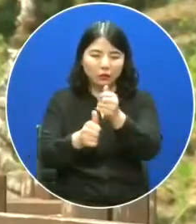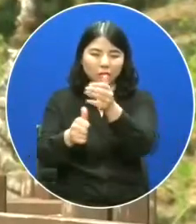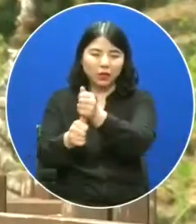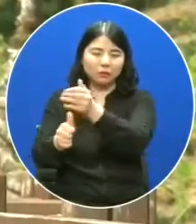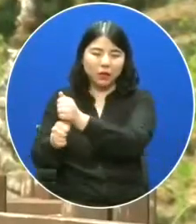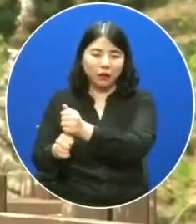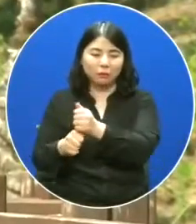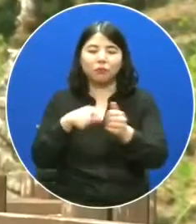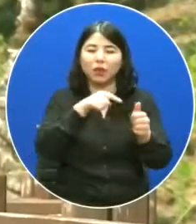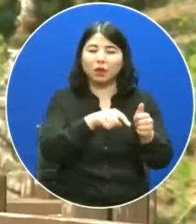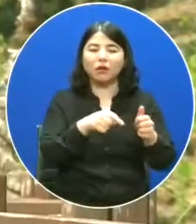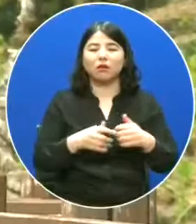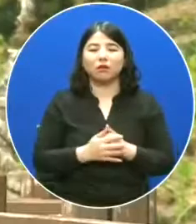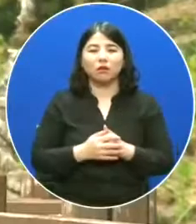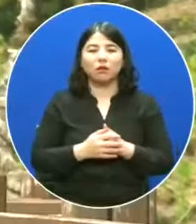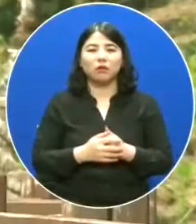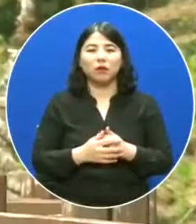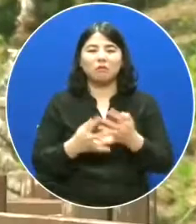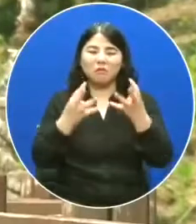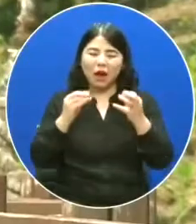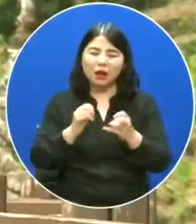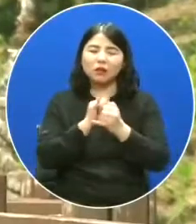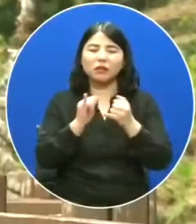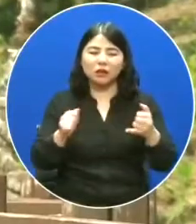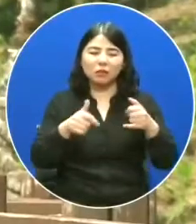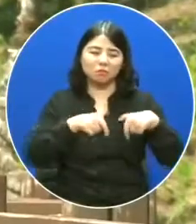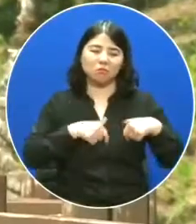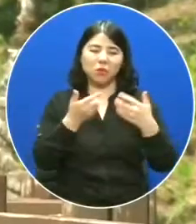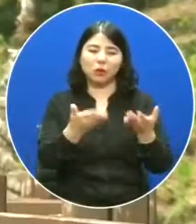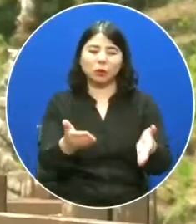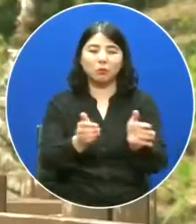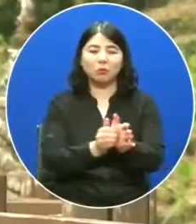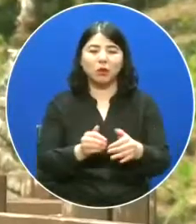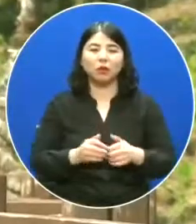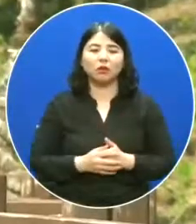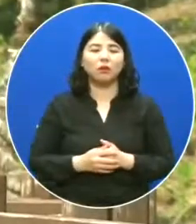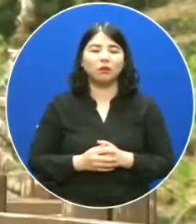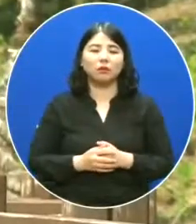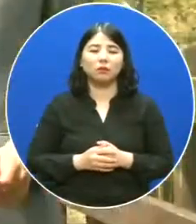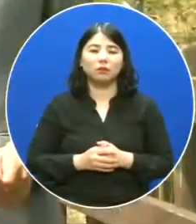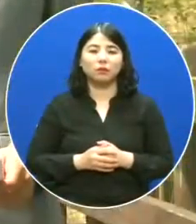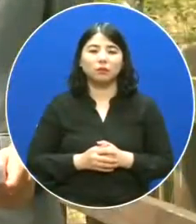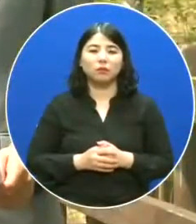노덕술, 신상묵, 이정용 등 헤아릴 수 없을 만큼 많습니다.